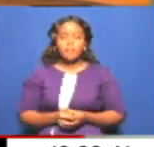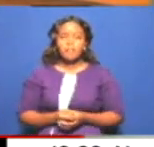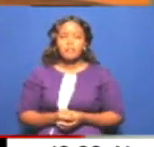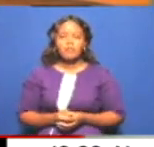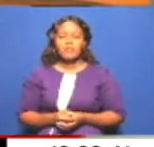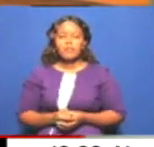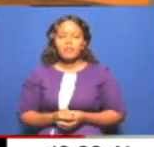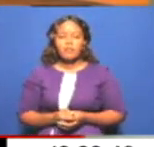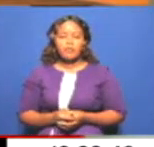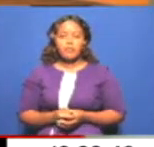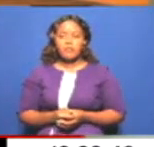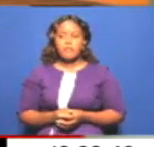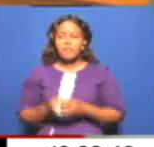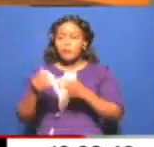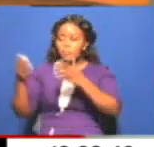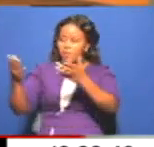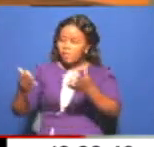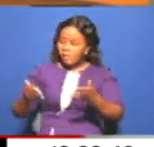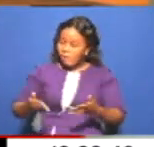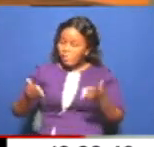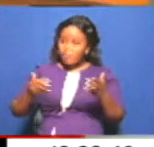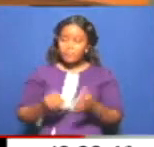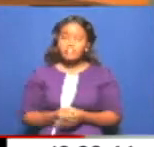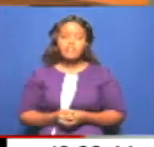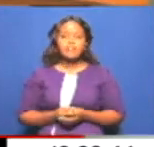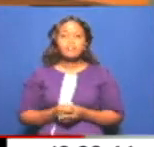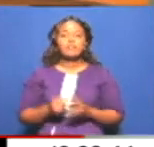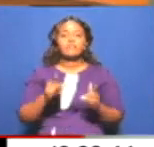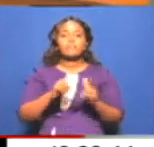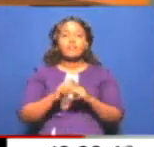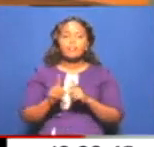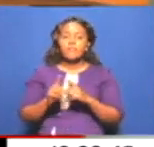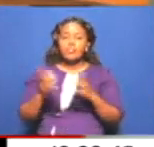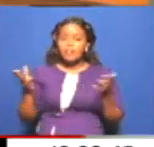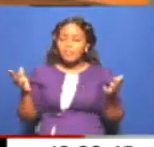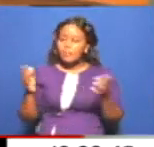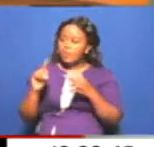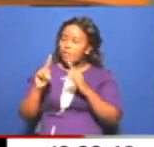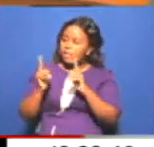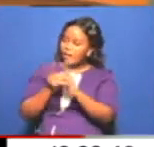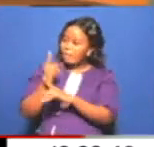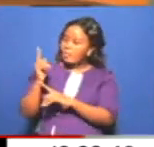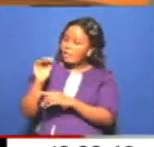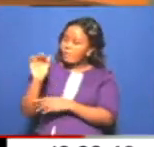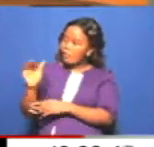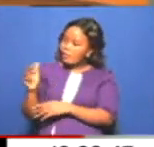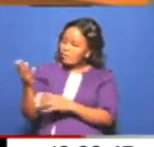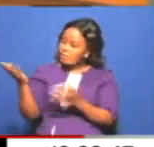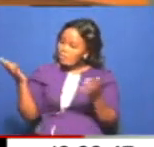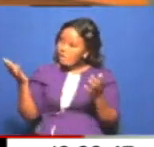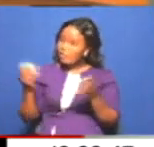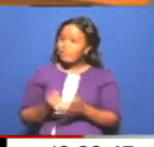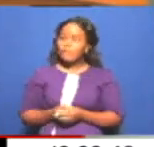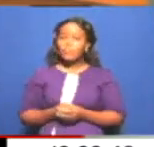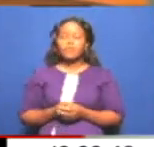Wageni wangu, karibuni sana kwenye studio za KBC, na Sylvia nitaanza nawe. Na tutaanzia